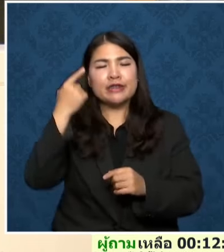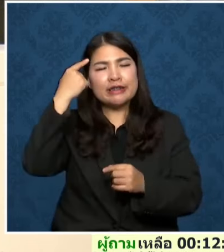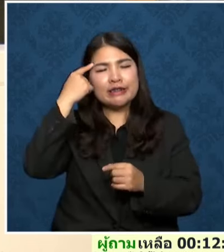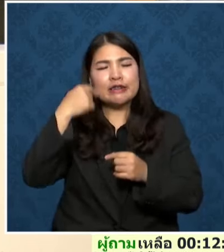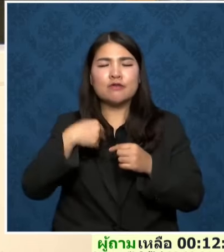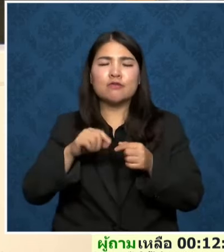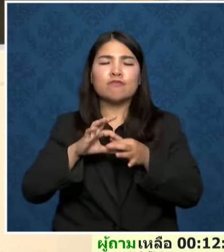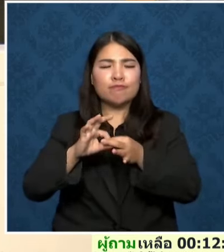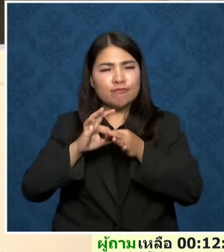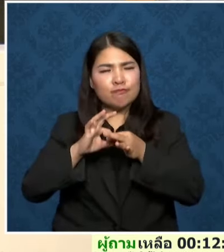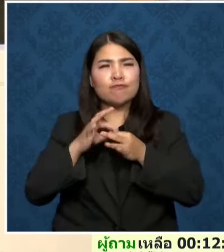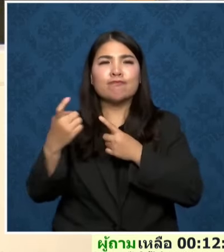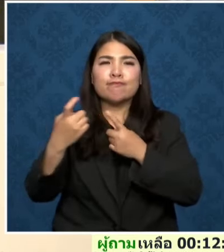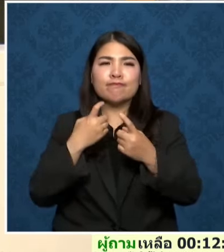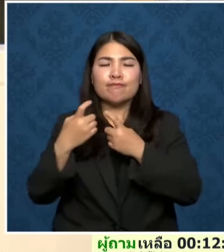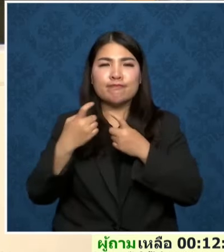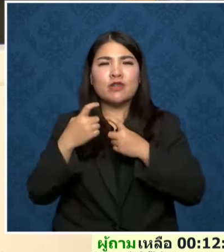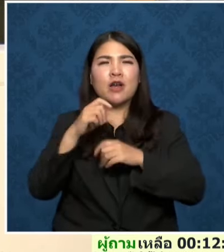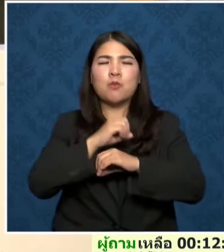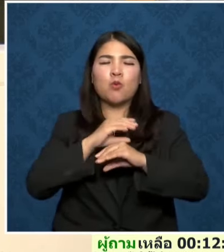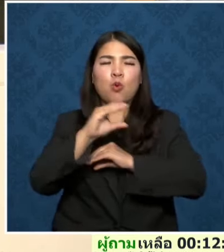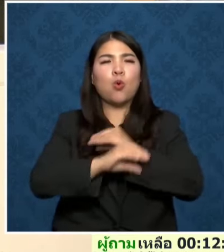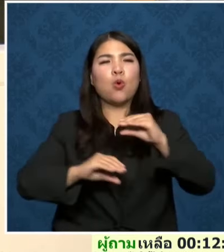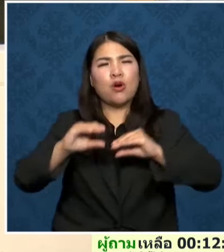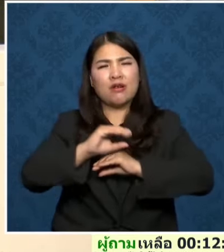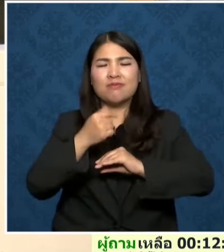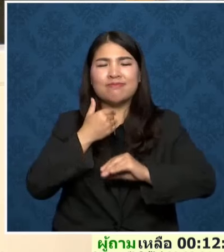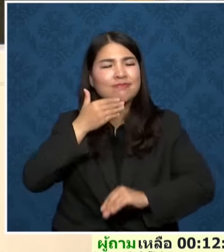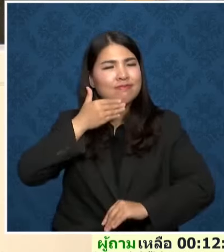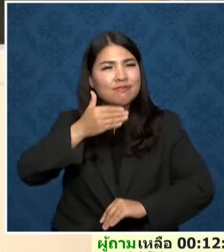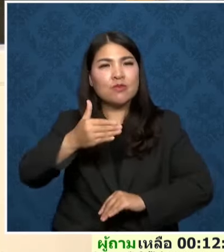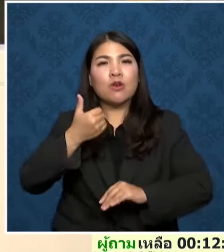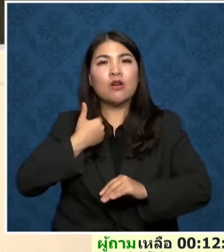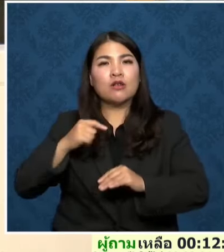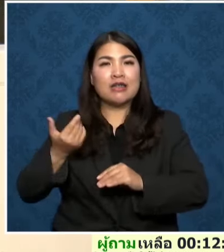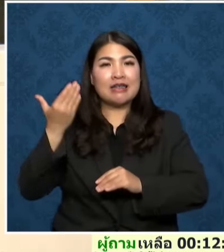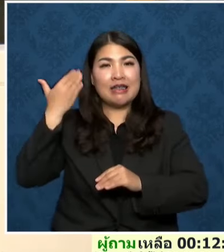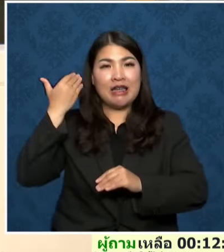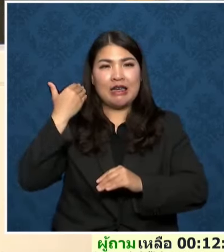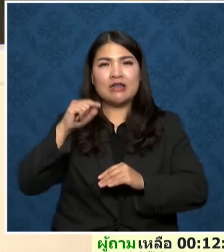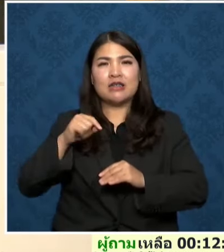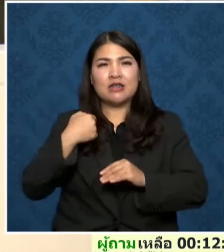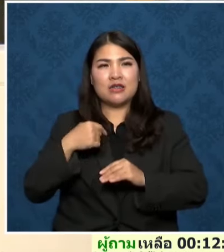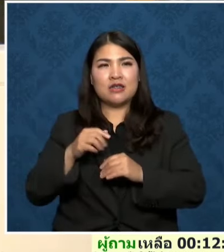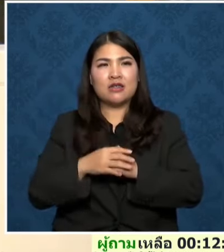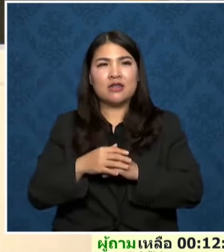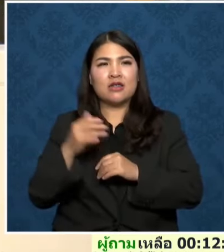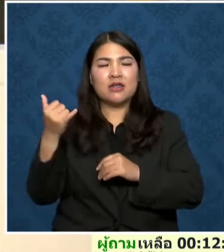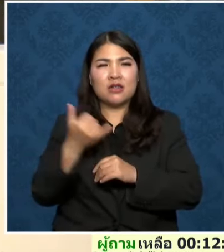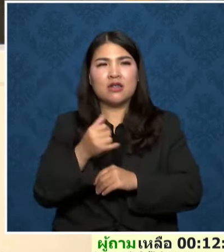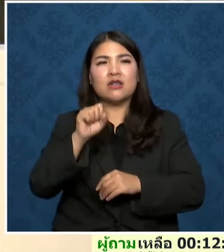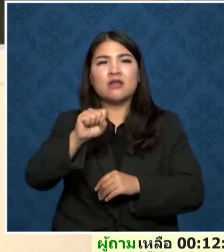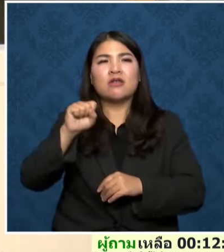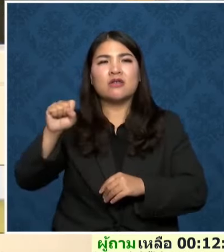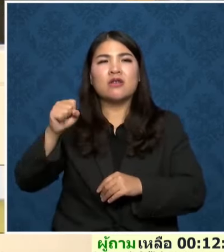จแลวกได้ติดตามถามไถโครงการนี้มาตลอดนับตั้งแต่ท่านได้กลับเข้ามาสู่สภาผู้แนรกษะ